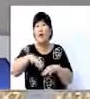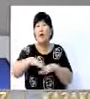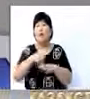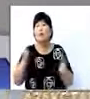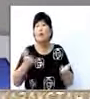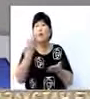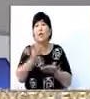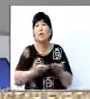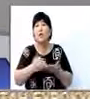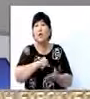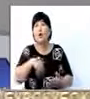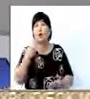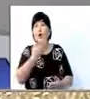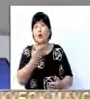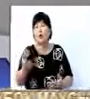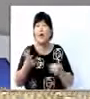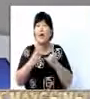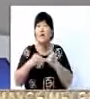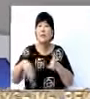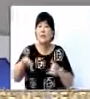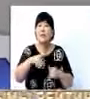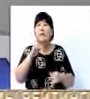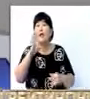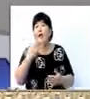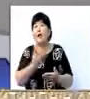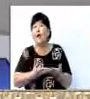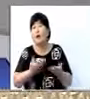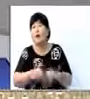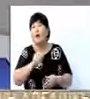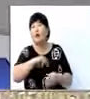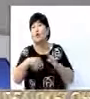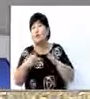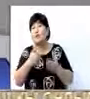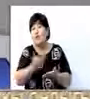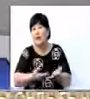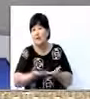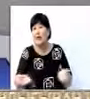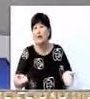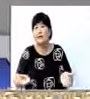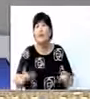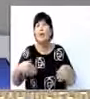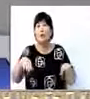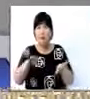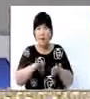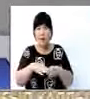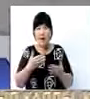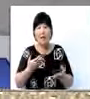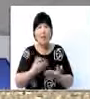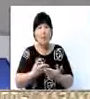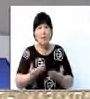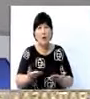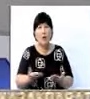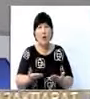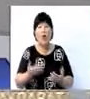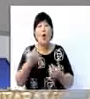отқан мәселен жаңа өздеріңіз көріп отқандай, жер мәселесі, пәтер мәселесі, жұмыссыздық мәселесі. Сонымен қатар мына